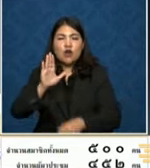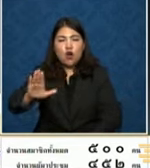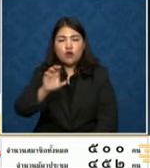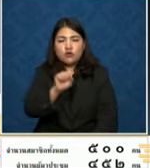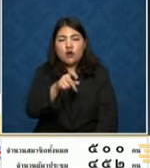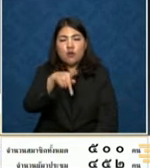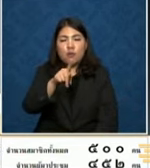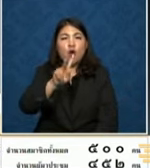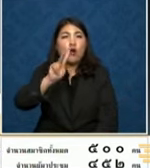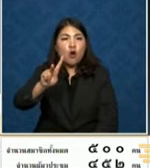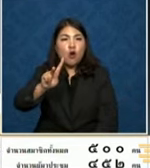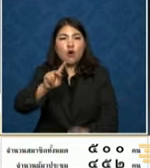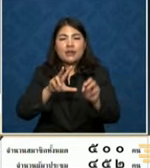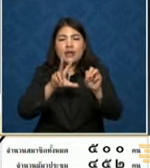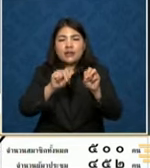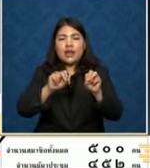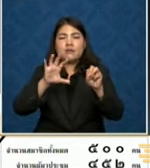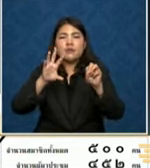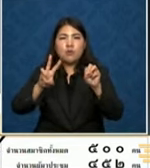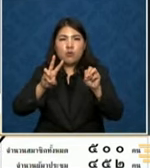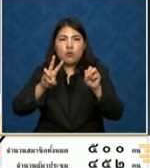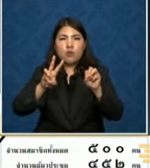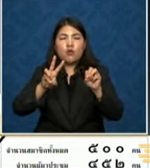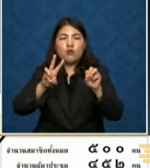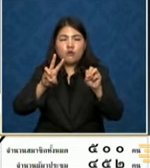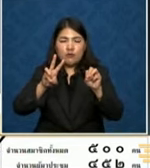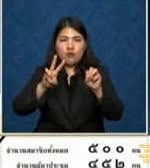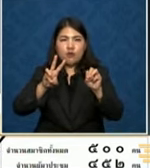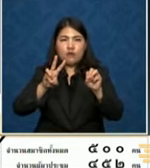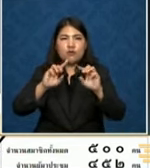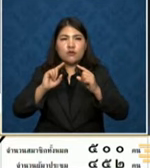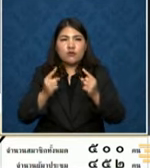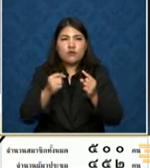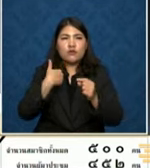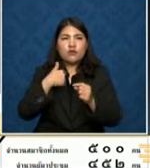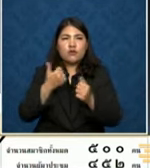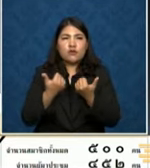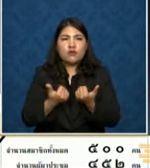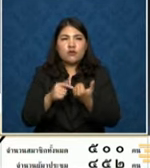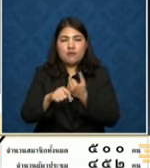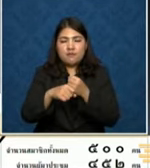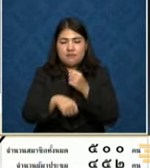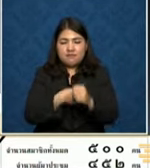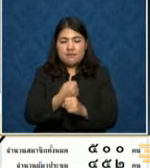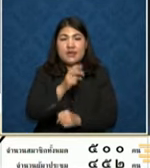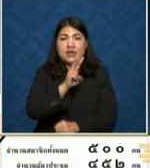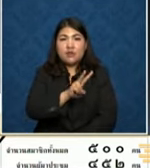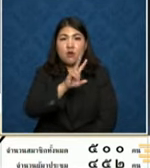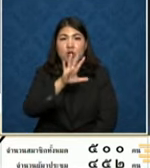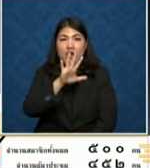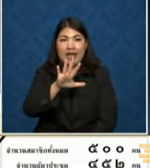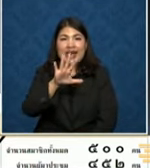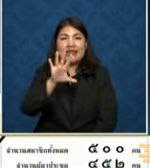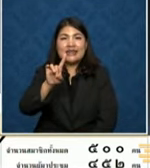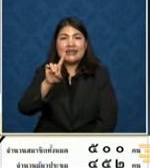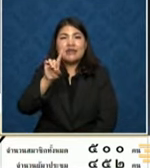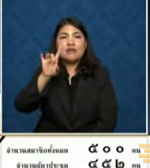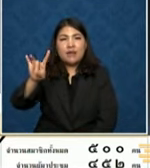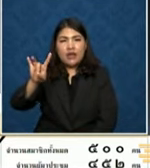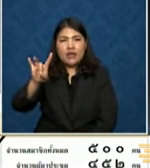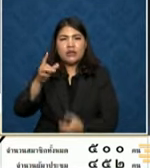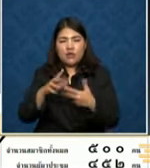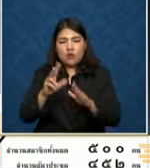ตามมาตรา36ทวิแห่งพระราชบัญญัติการปฏิรูปที่ดินปี2518อยู่เหมือนเดิมกฎหมาย